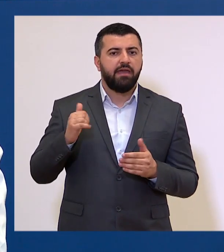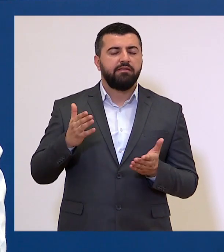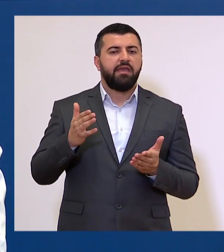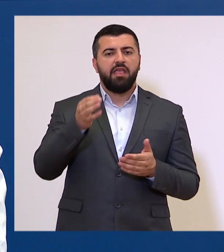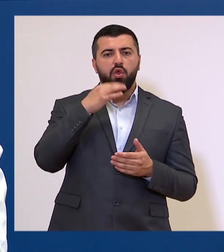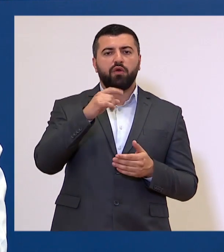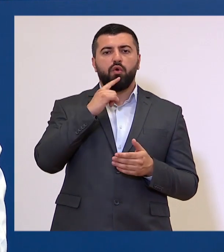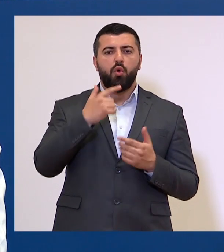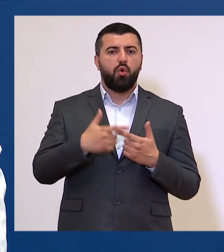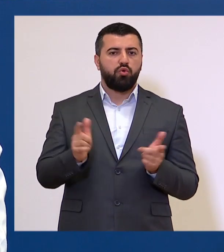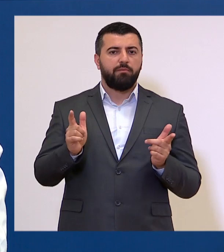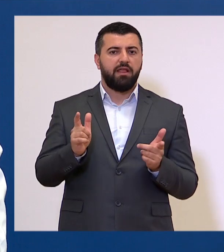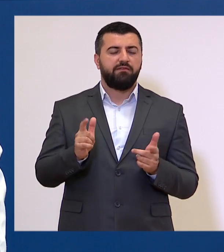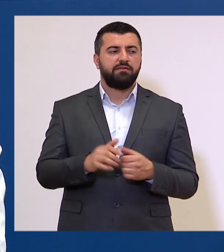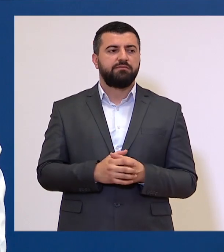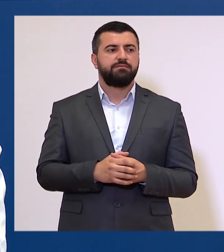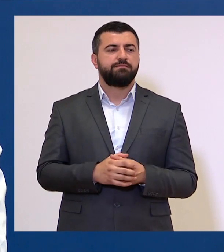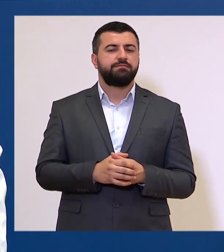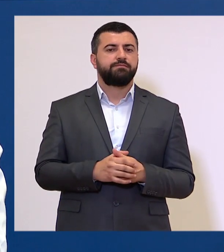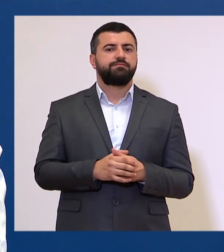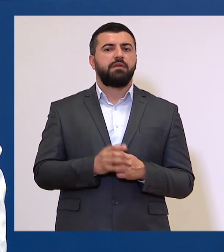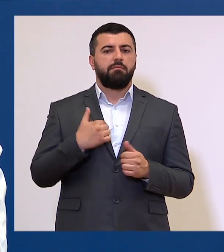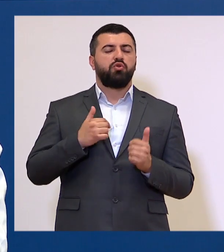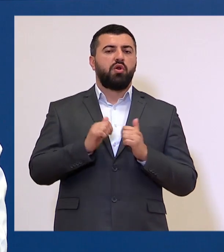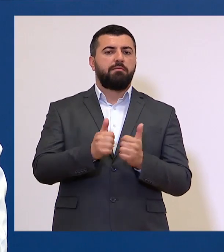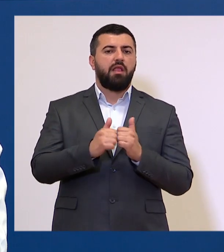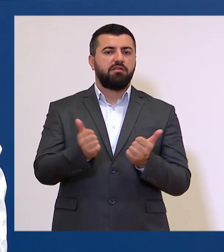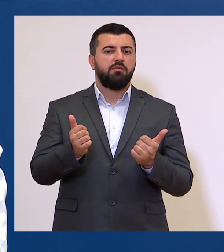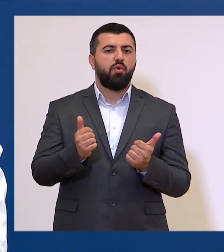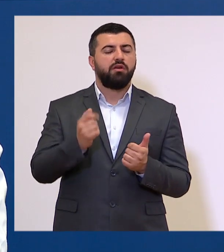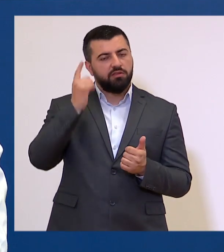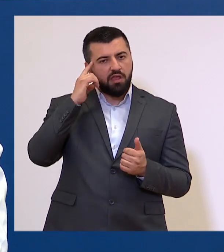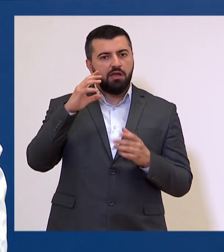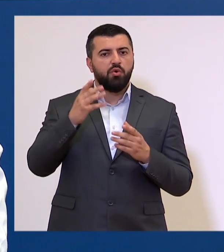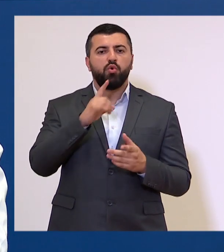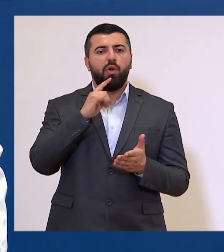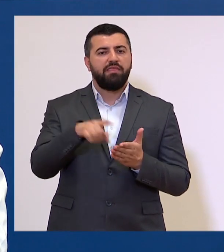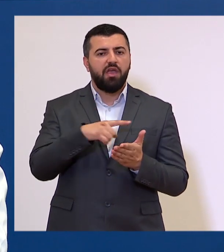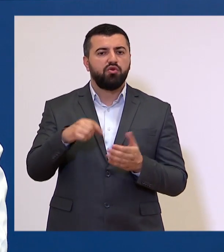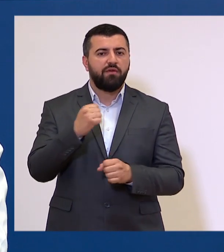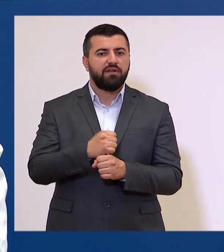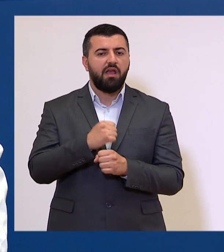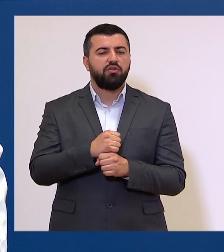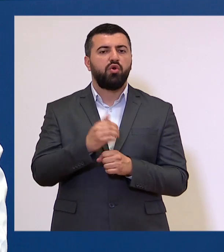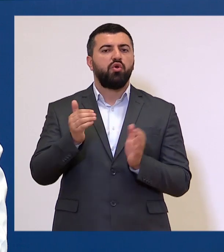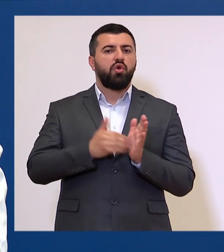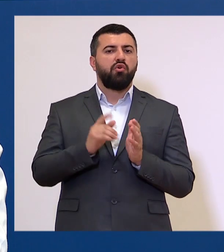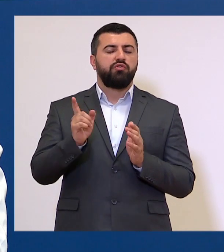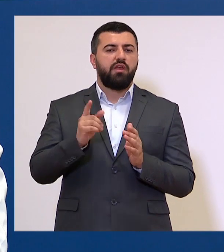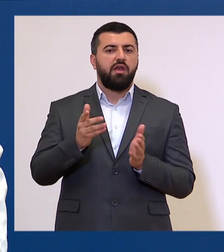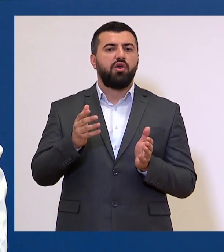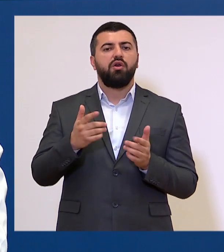i lijekove koja odobrava ta sredstva. I mi to pratimo i znamo o kojim se testovima radi. Oni još